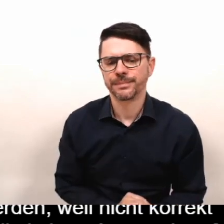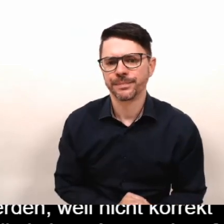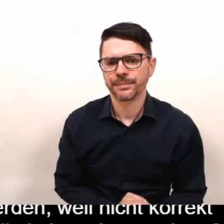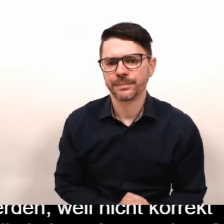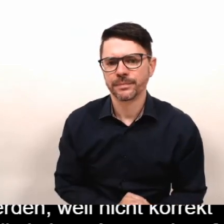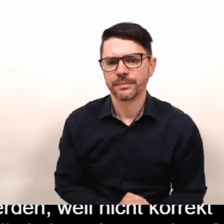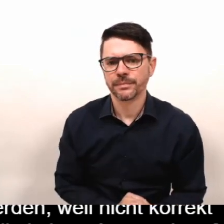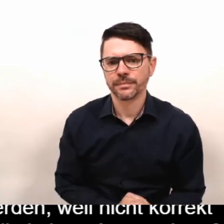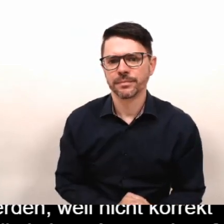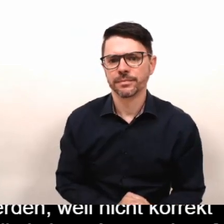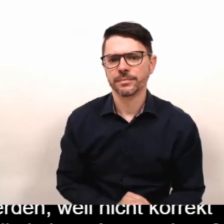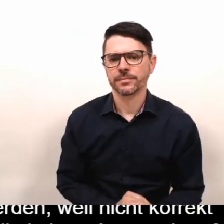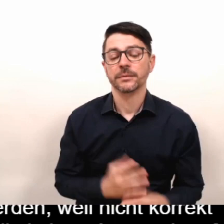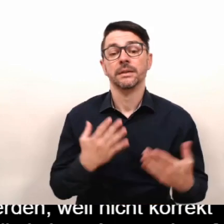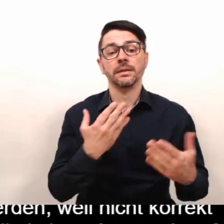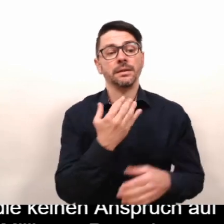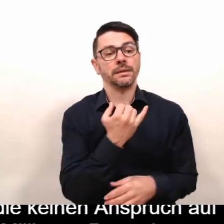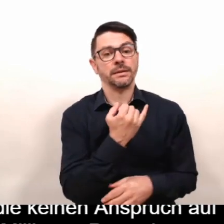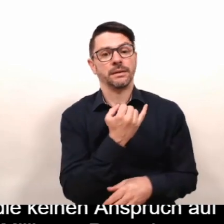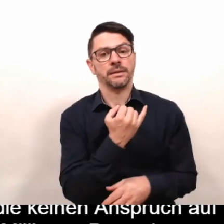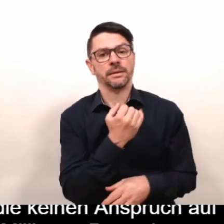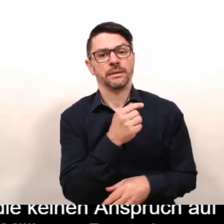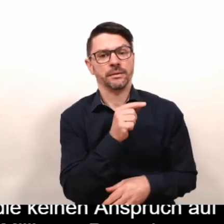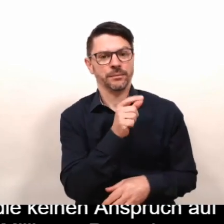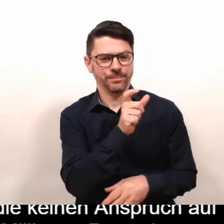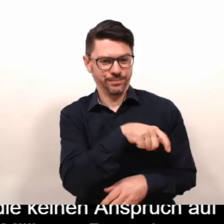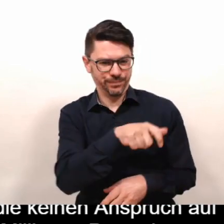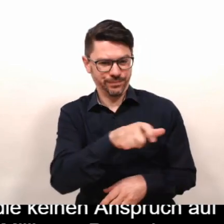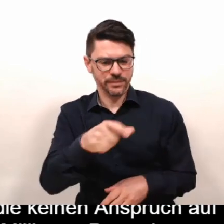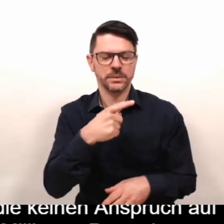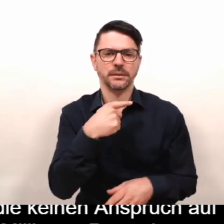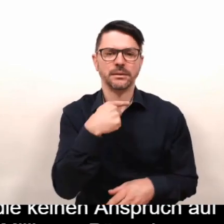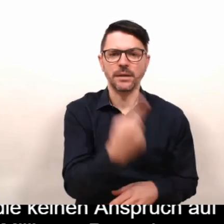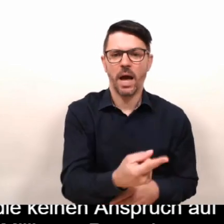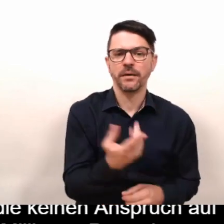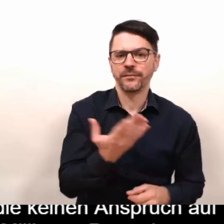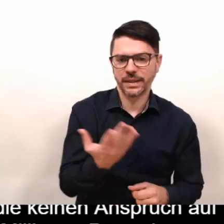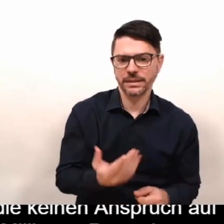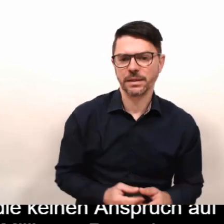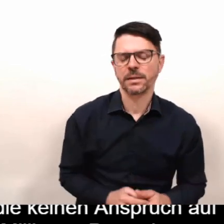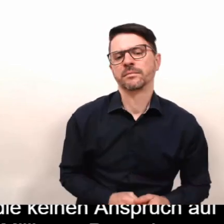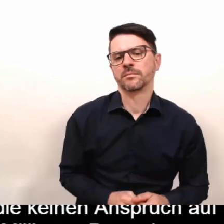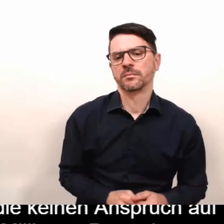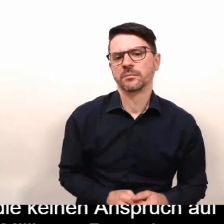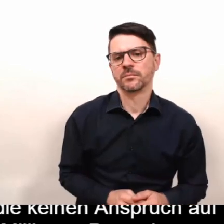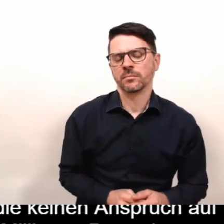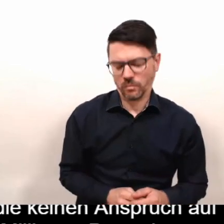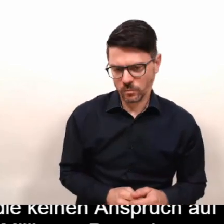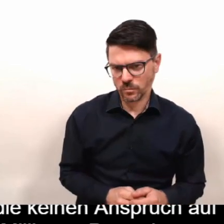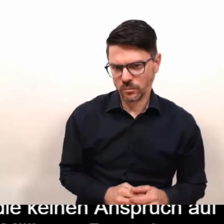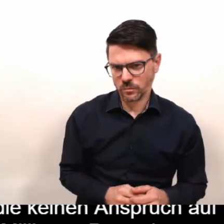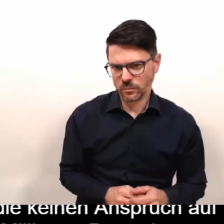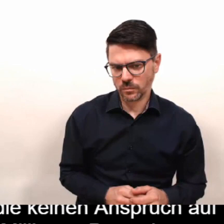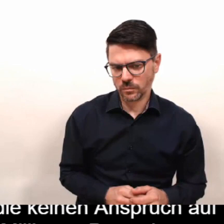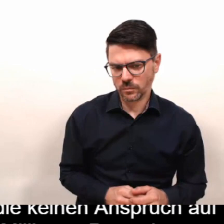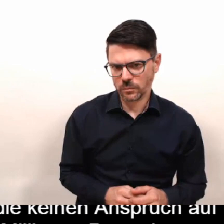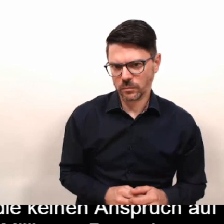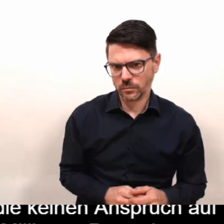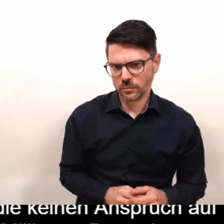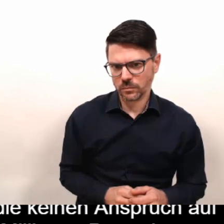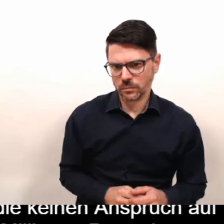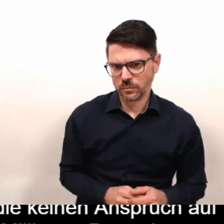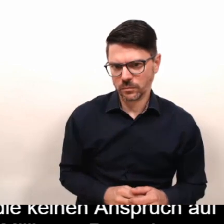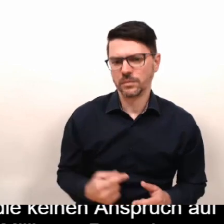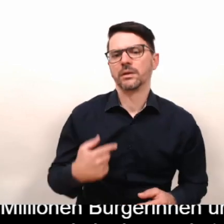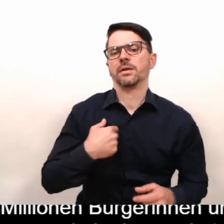mittlerweile aus den Zeitungen lesen und haben schlichtweg jedem Antragsteller dann die Maximalsumme überwiesen. Mit dem Ergebnis, dass jetzt